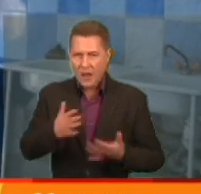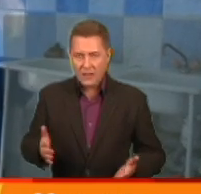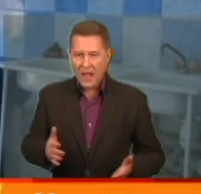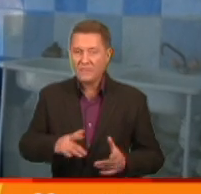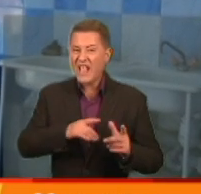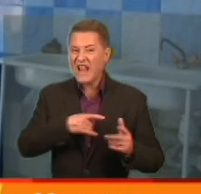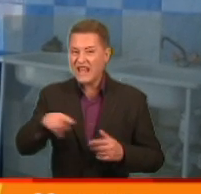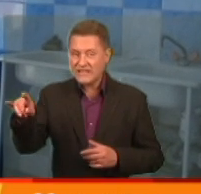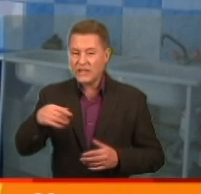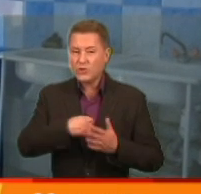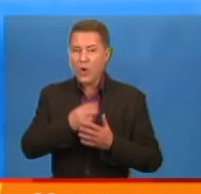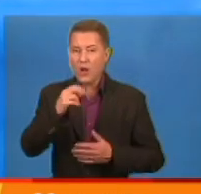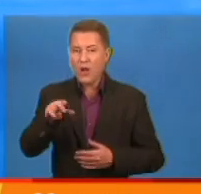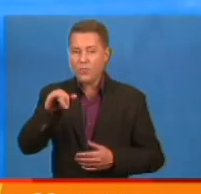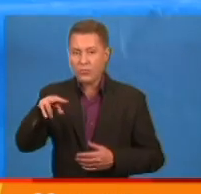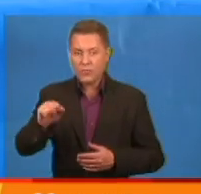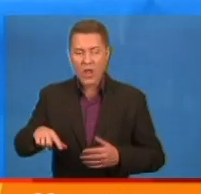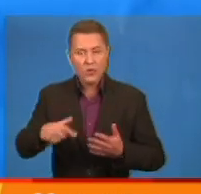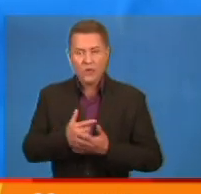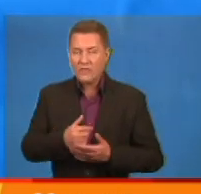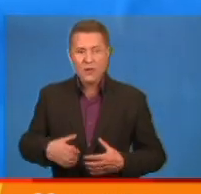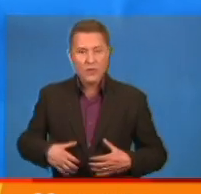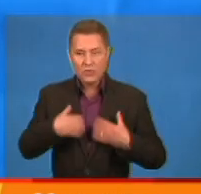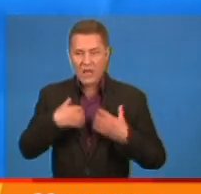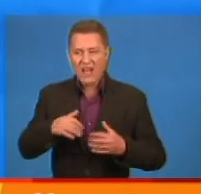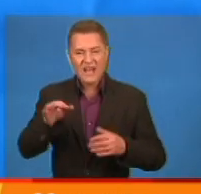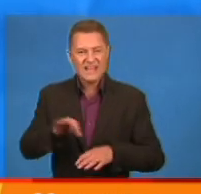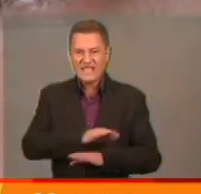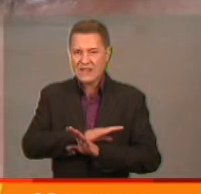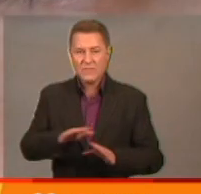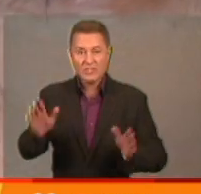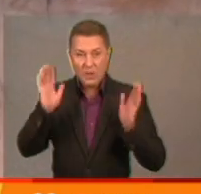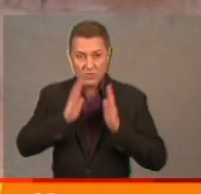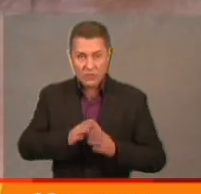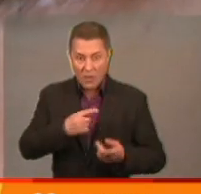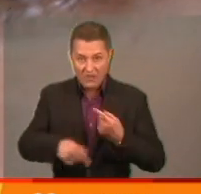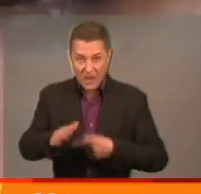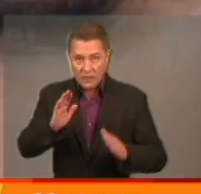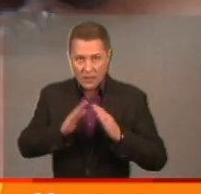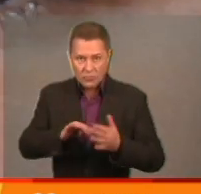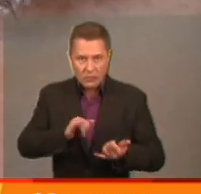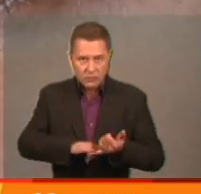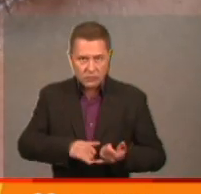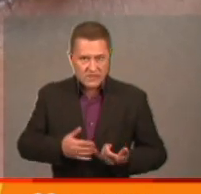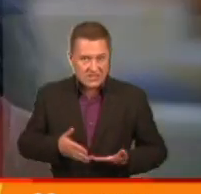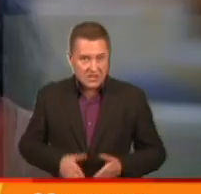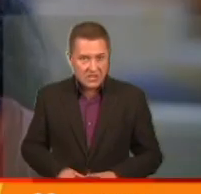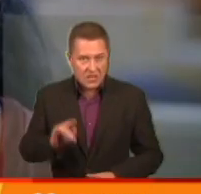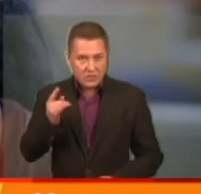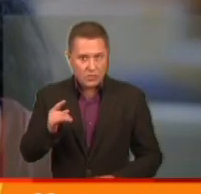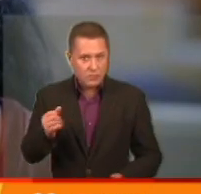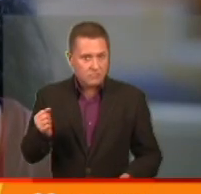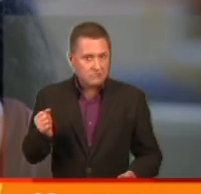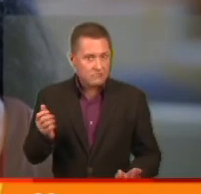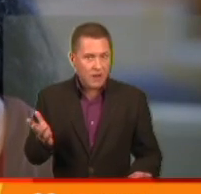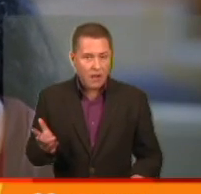до Кабула, а там новий удар. Незаміжня мусульманка повертається додому з дитиною від іншовіра. Були